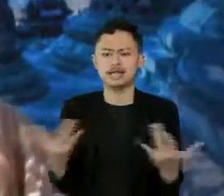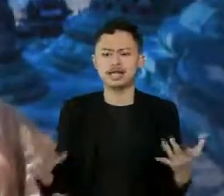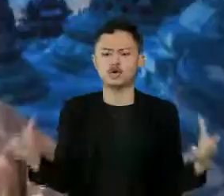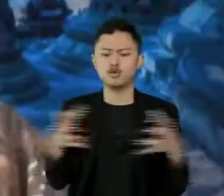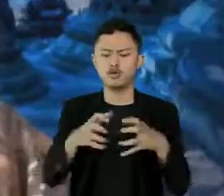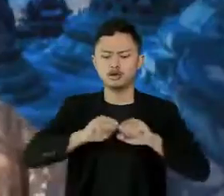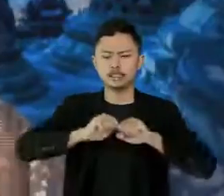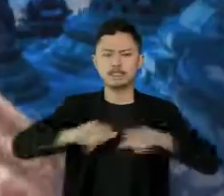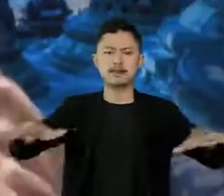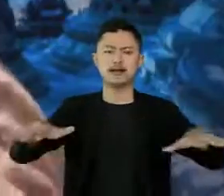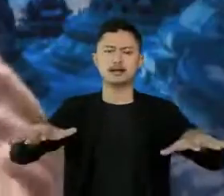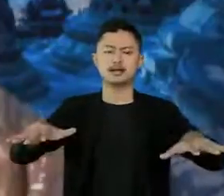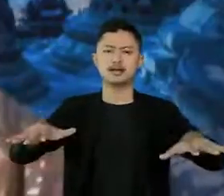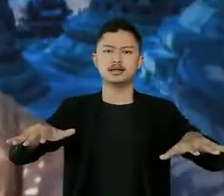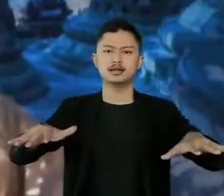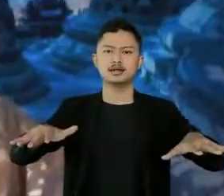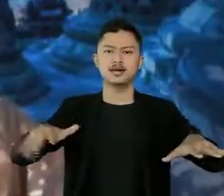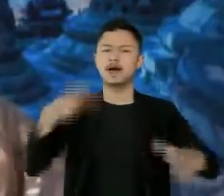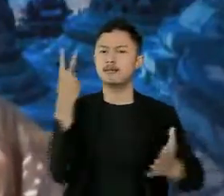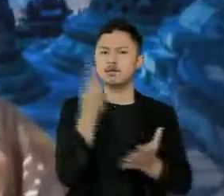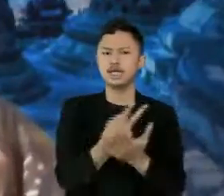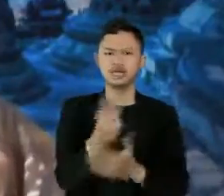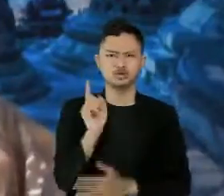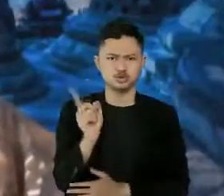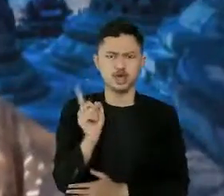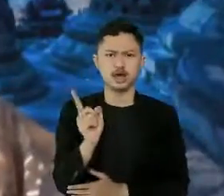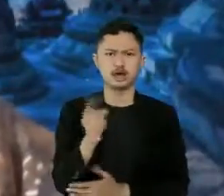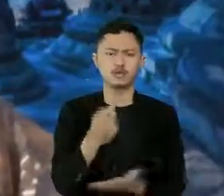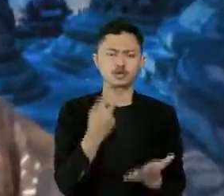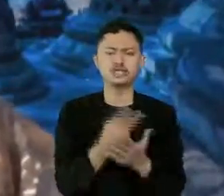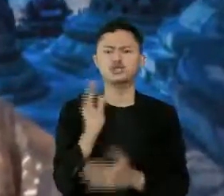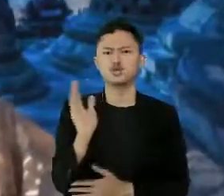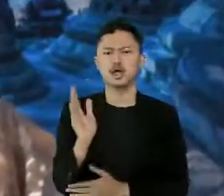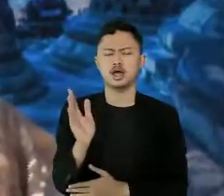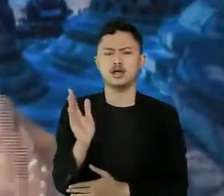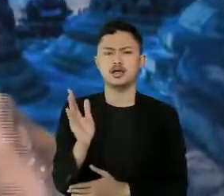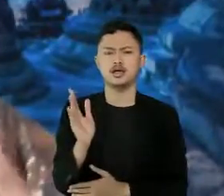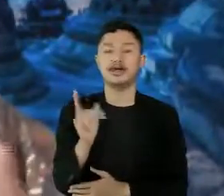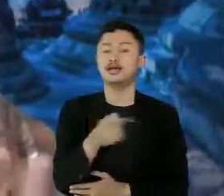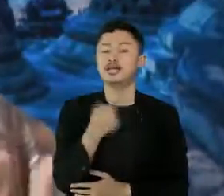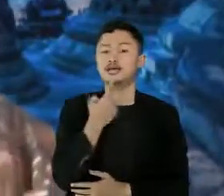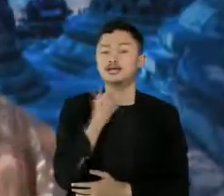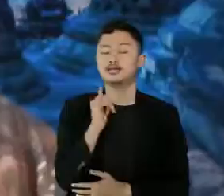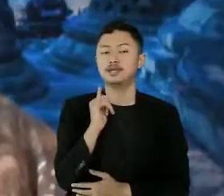bisa kita sebar. Karena fakta sudah membuktikan kayak begitu, dan menurut saya kita udah nggak usah